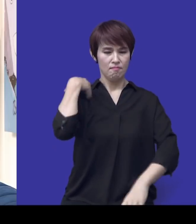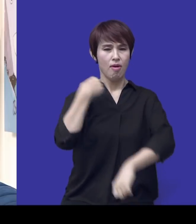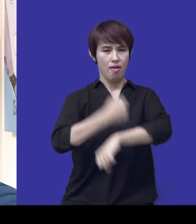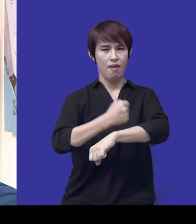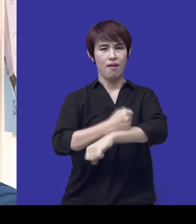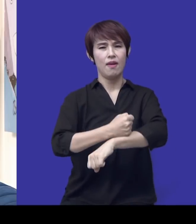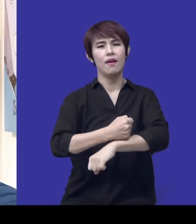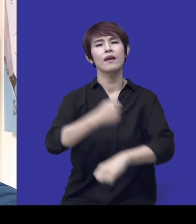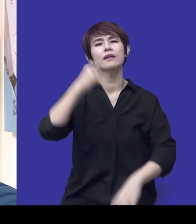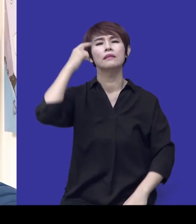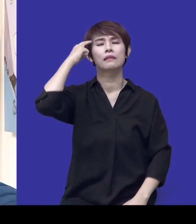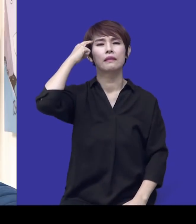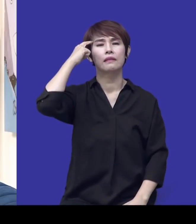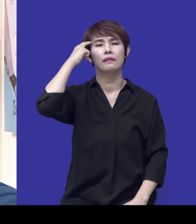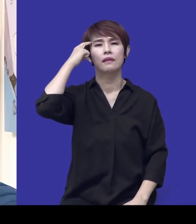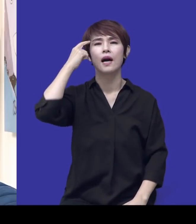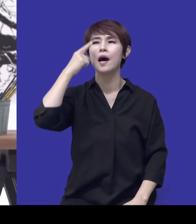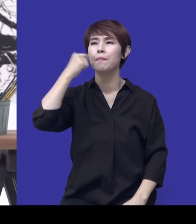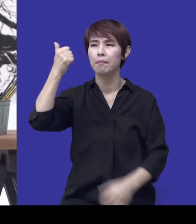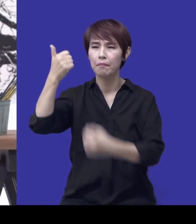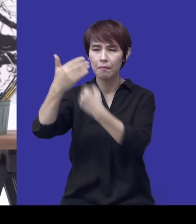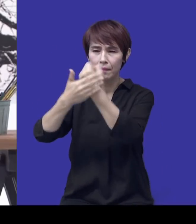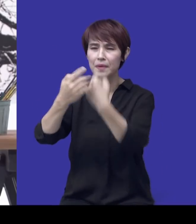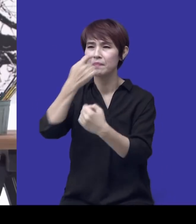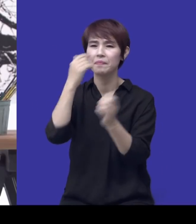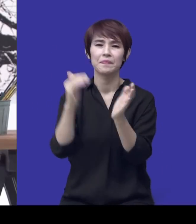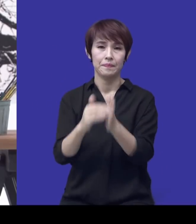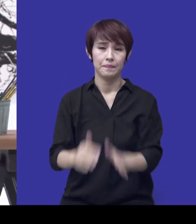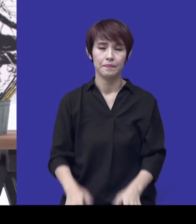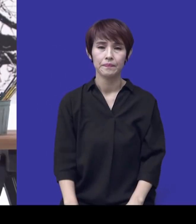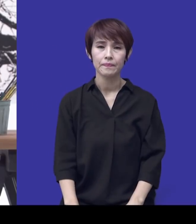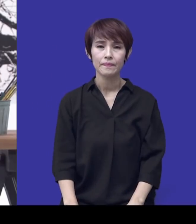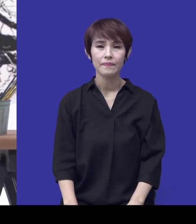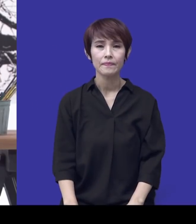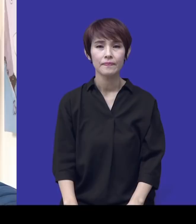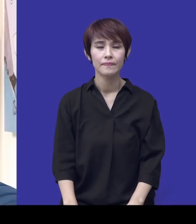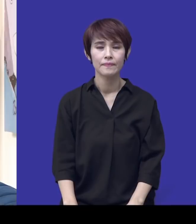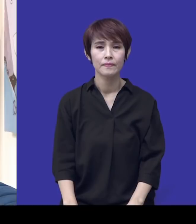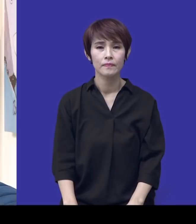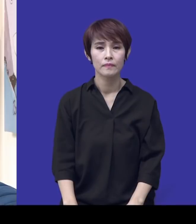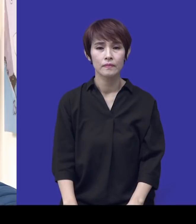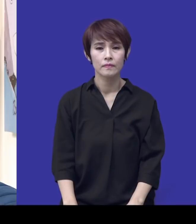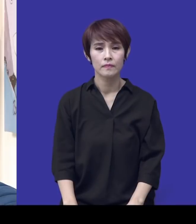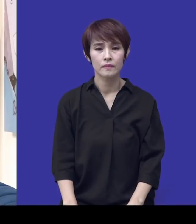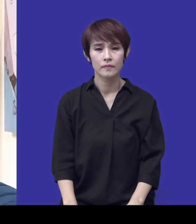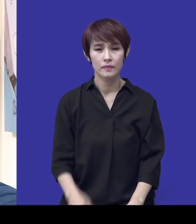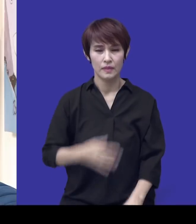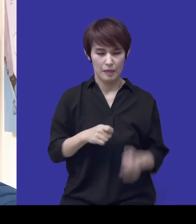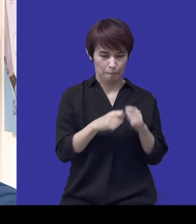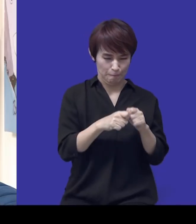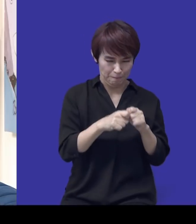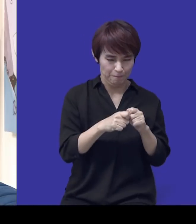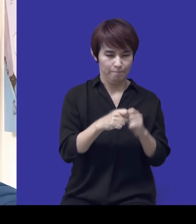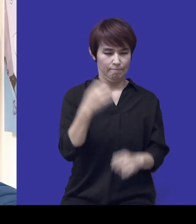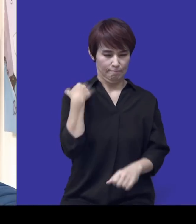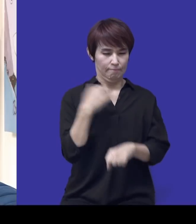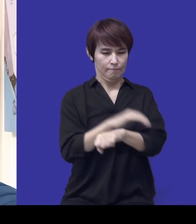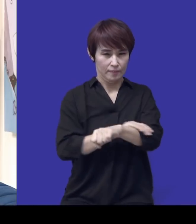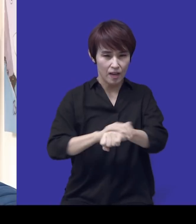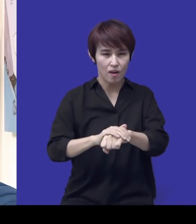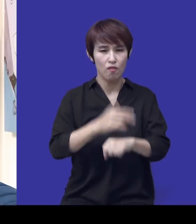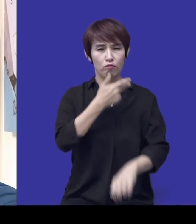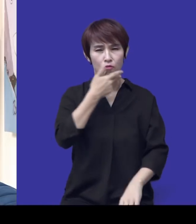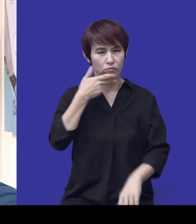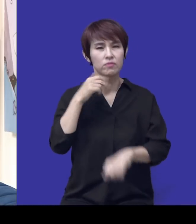그 책임감을 그때 배웠던 것 같아요. 네. 근데 그러다 보니까 근데 또 꼼꼼하고 책임감이 있고 뭐